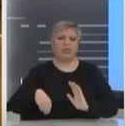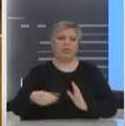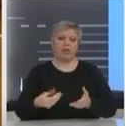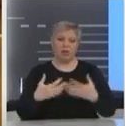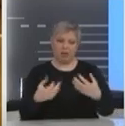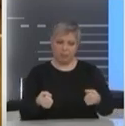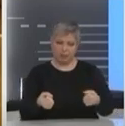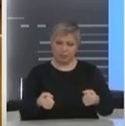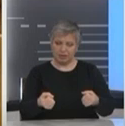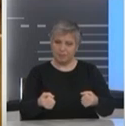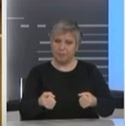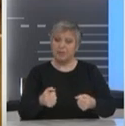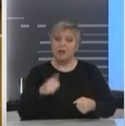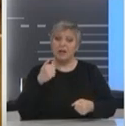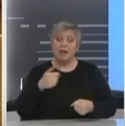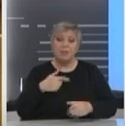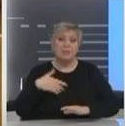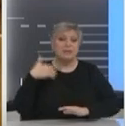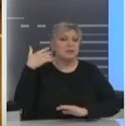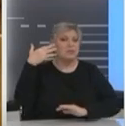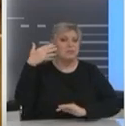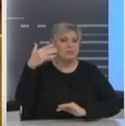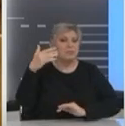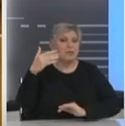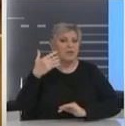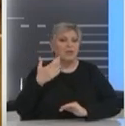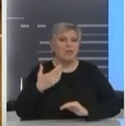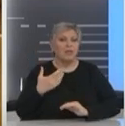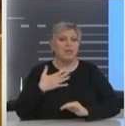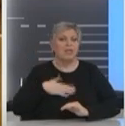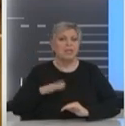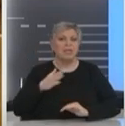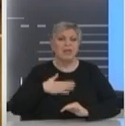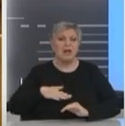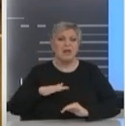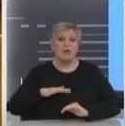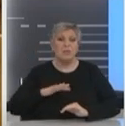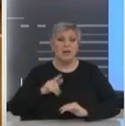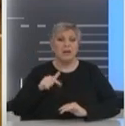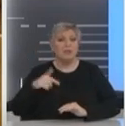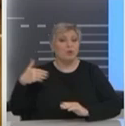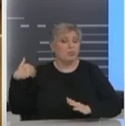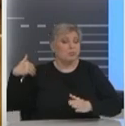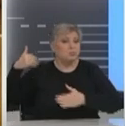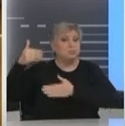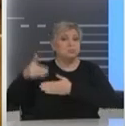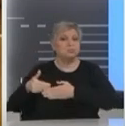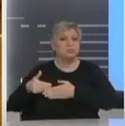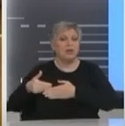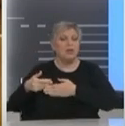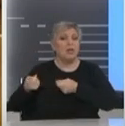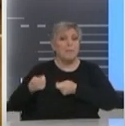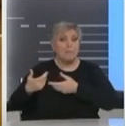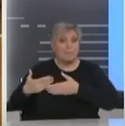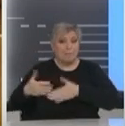Και το όραμά μας αυτό περνάει και μέσα από το τέλος μιας πρακτικής που εγκαθίδρυσαν και υπηρέτησαν οι προηγούμενες